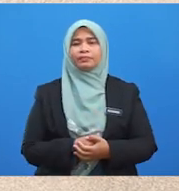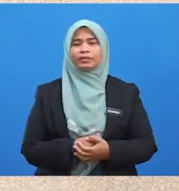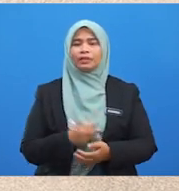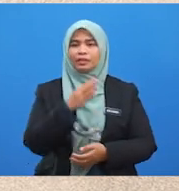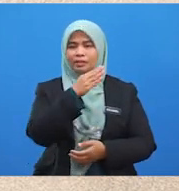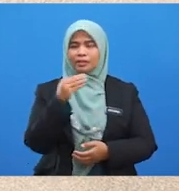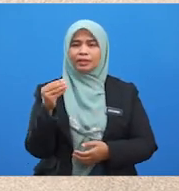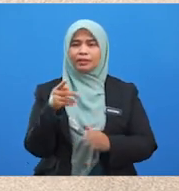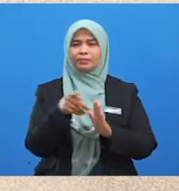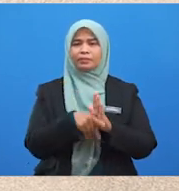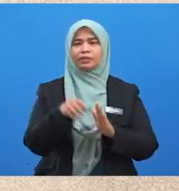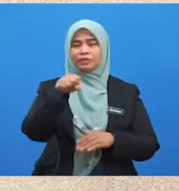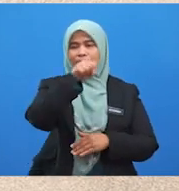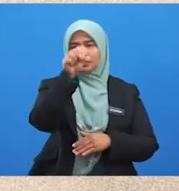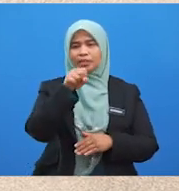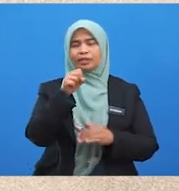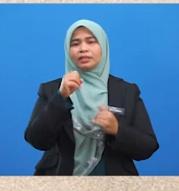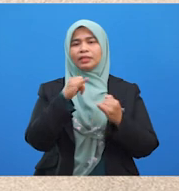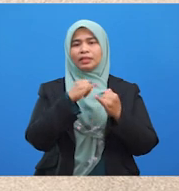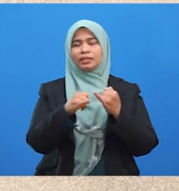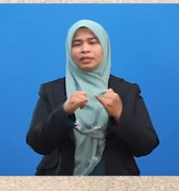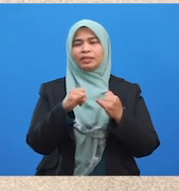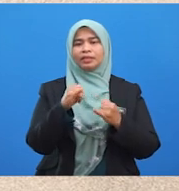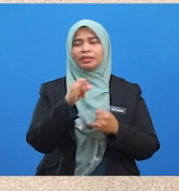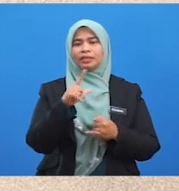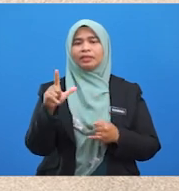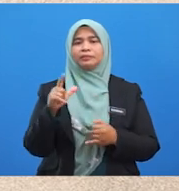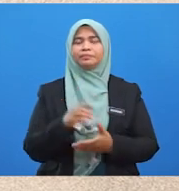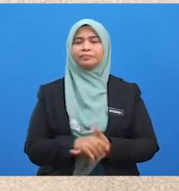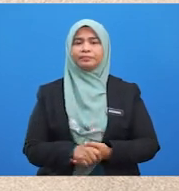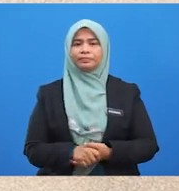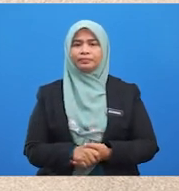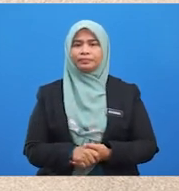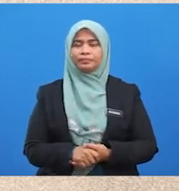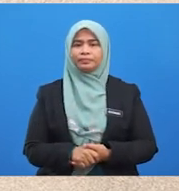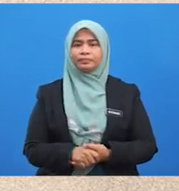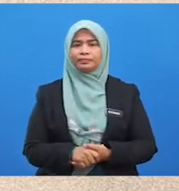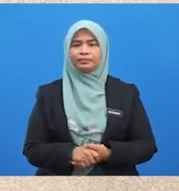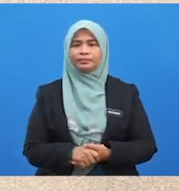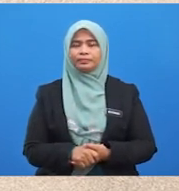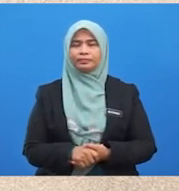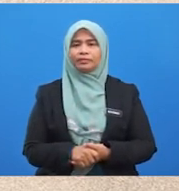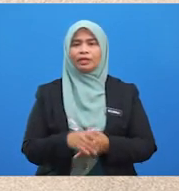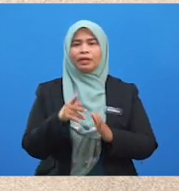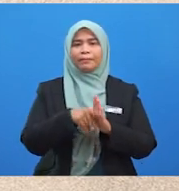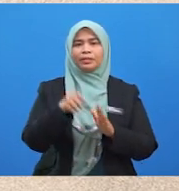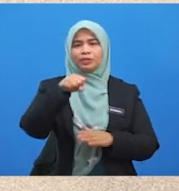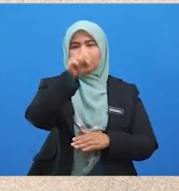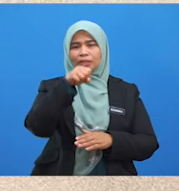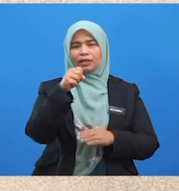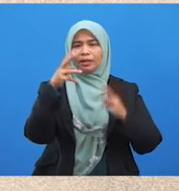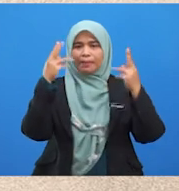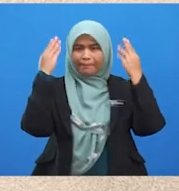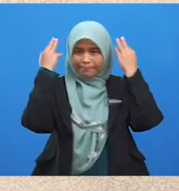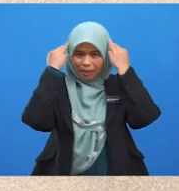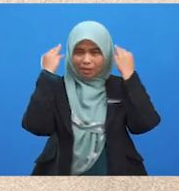Dan persoalan terakhir yang akan murid-murid pelajari pada hari ini adalah persoalan